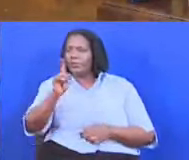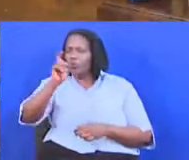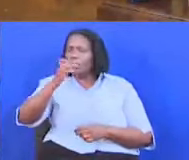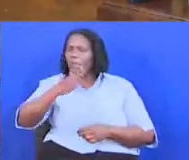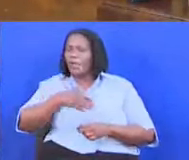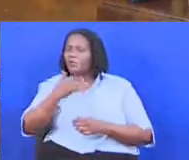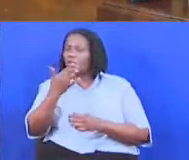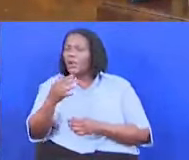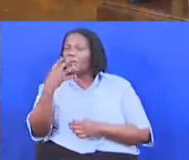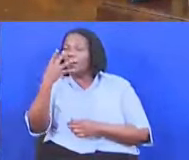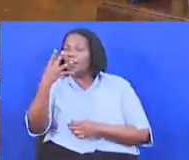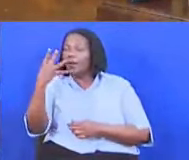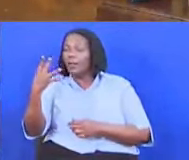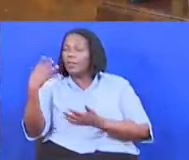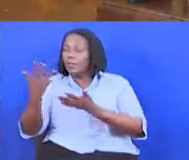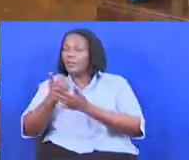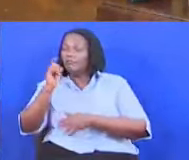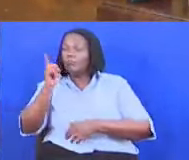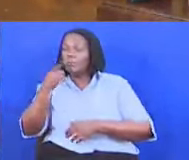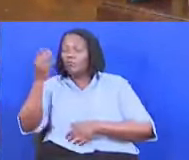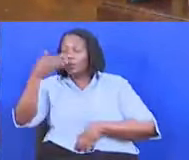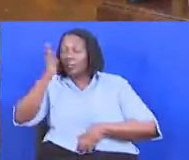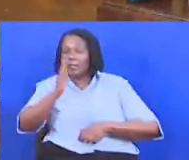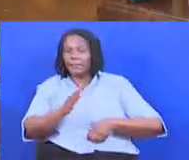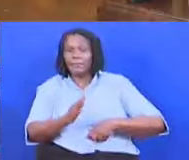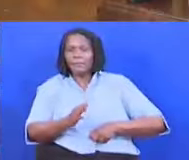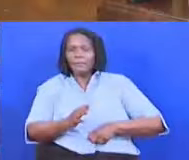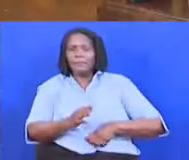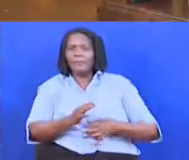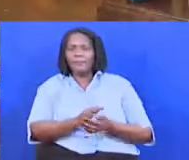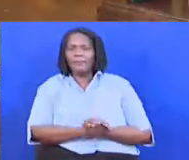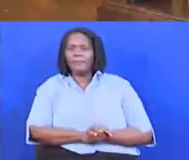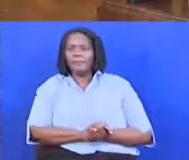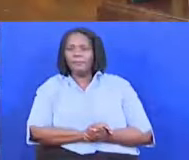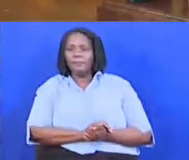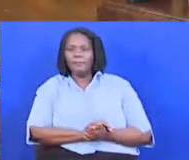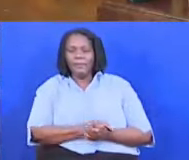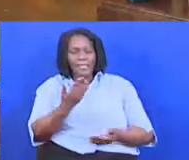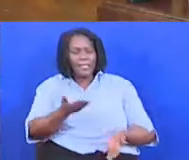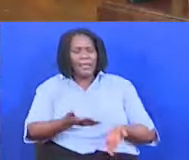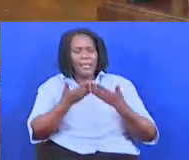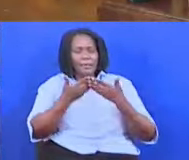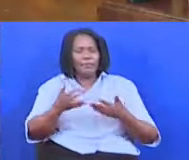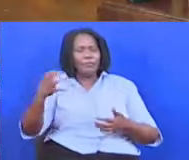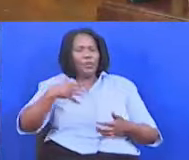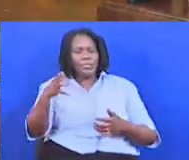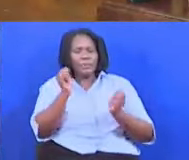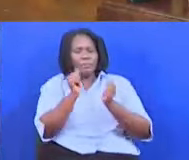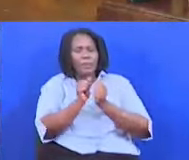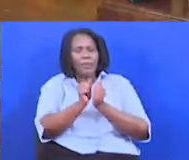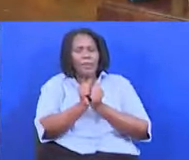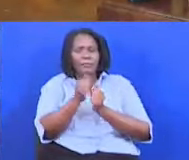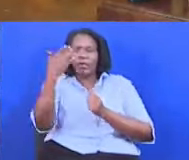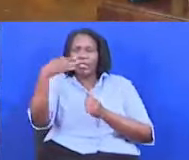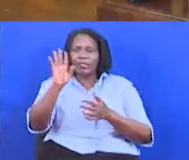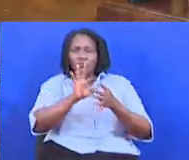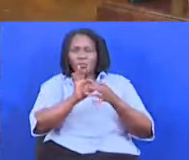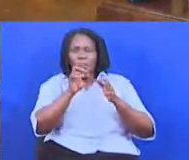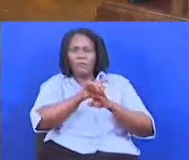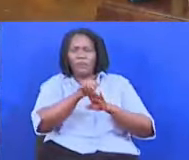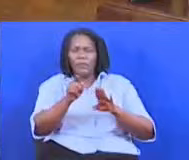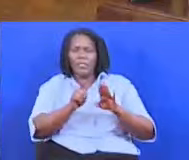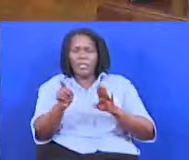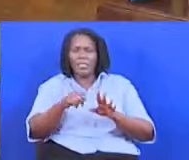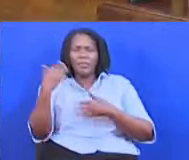namba 44 lipate majibu ya serikali. Mheshimiwa Naibu Waziri wa Mambo ya Nje na Ushirikiano